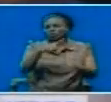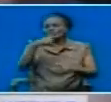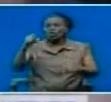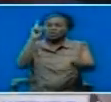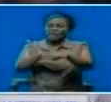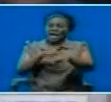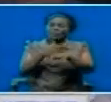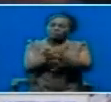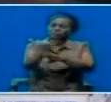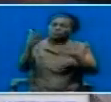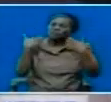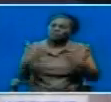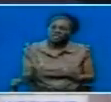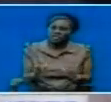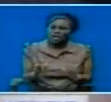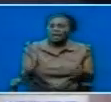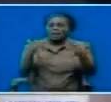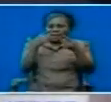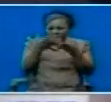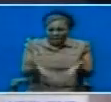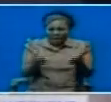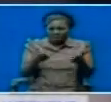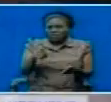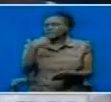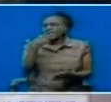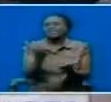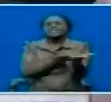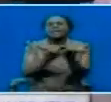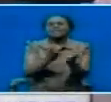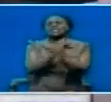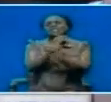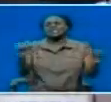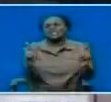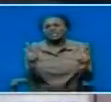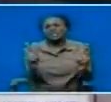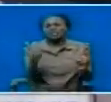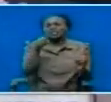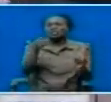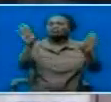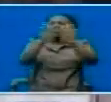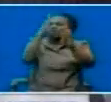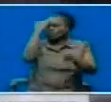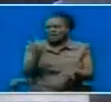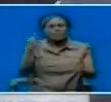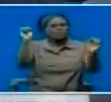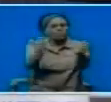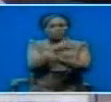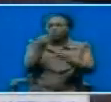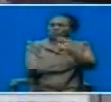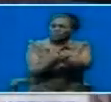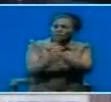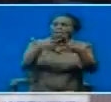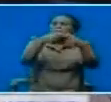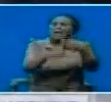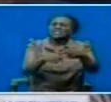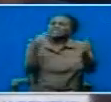anajua hapa Garissa kuna immigration office na saa hizi ikifika anaambiwa hakuna. Sasa ukienda pale uambiwi kwa nini wamefunga, hatuwezi waambiwa kama kuna shida ya mashine,